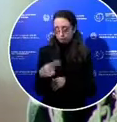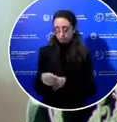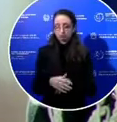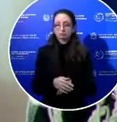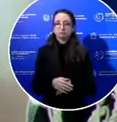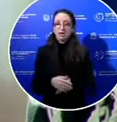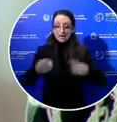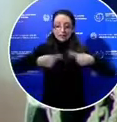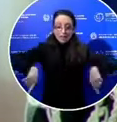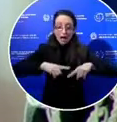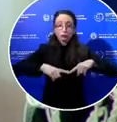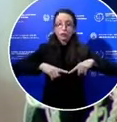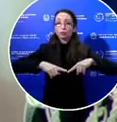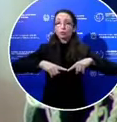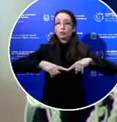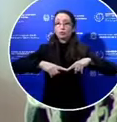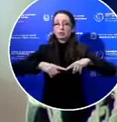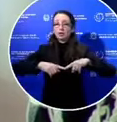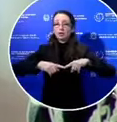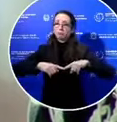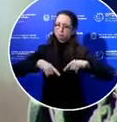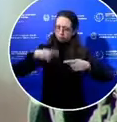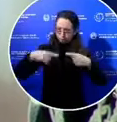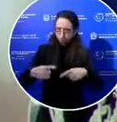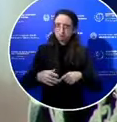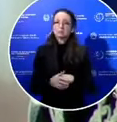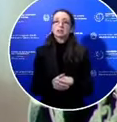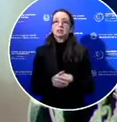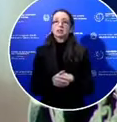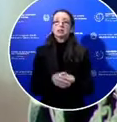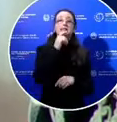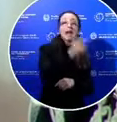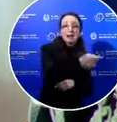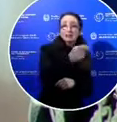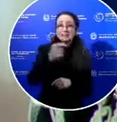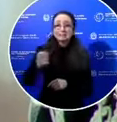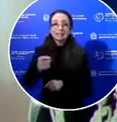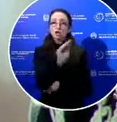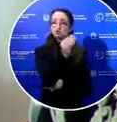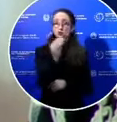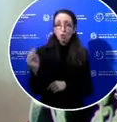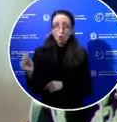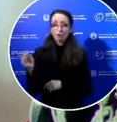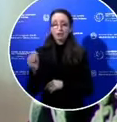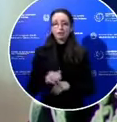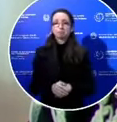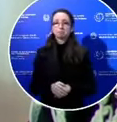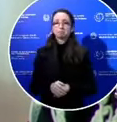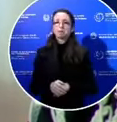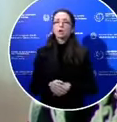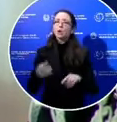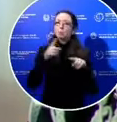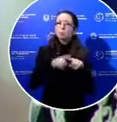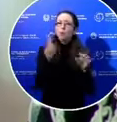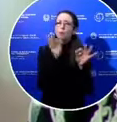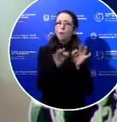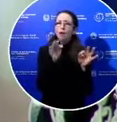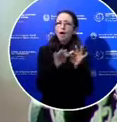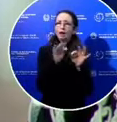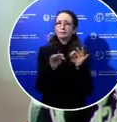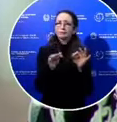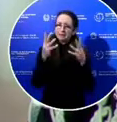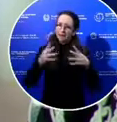rotonde trasversali, nelle testimonianze personali, nelle interviste dei giovani di ANG in radio e anche nei momenti al Teatro Carlo